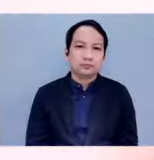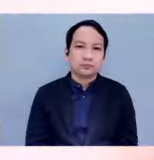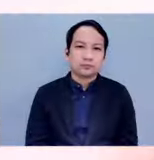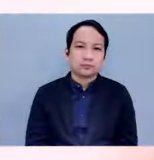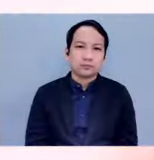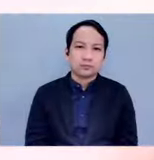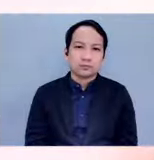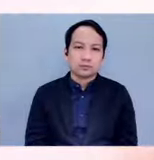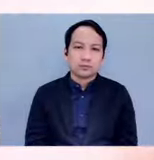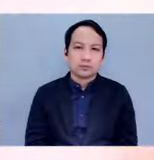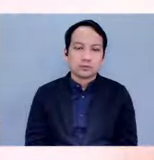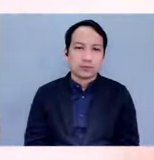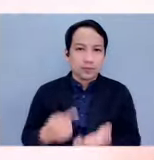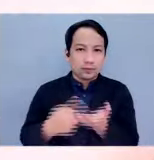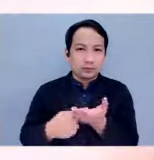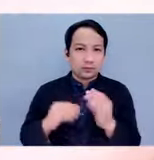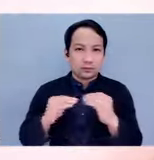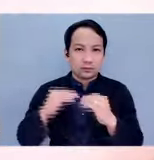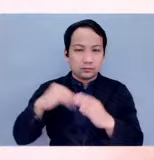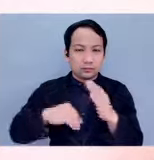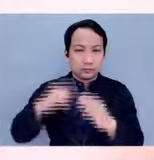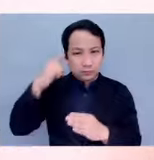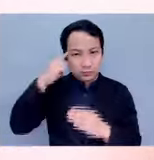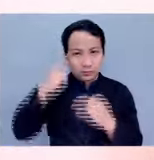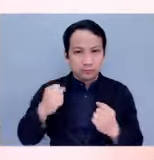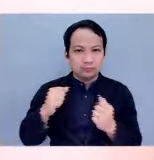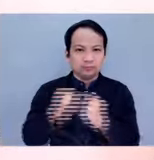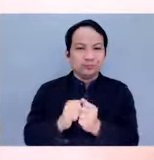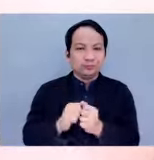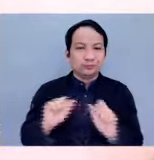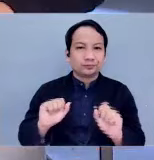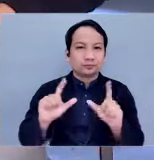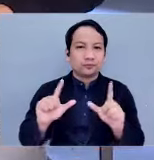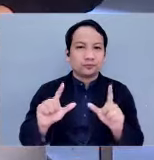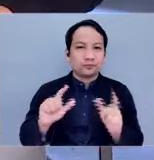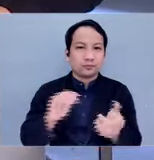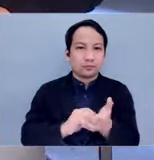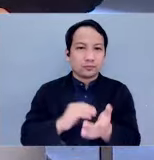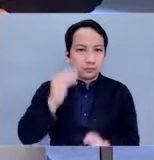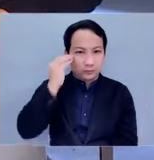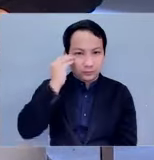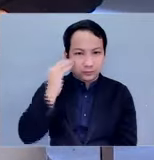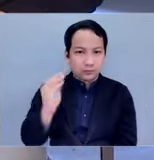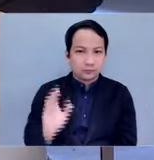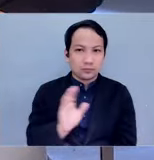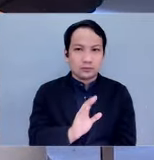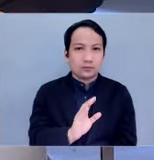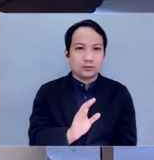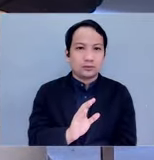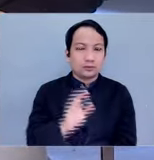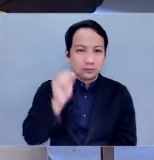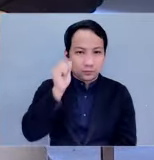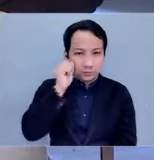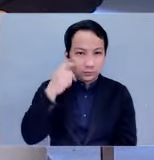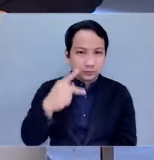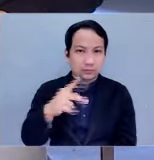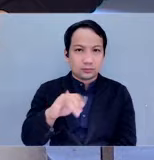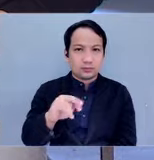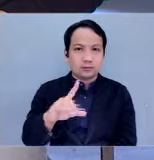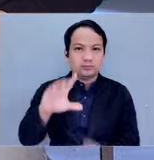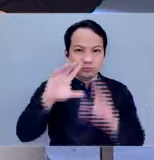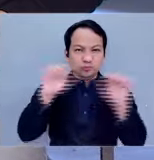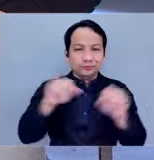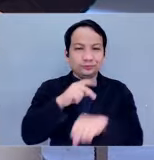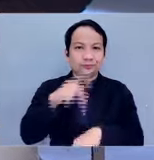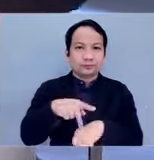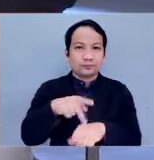At para pag-usapan pa ang mental health, kasama natin live sina Doc Dex Makalintal at Dr. Arnold Pineda, President ng Philippine